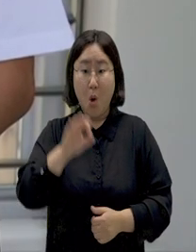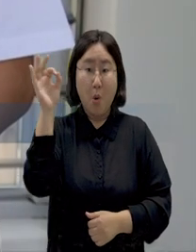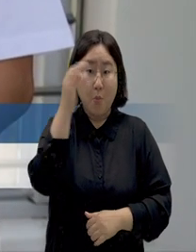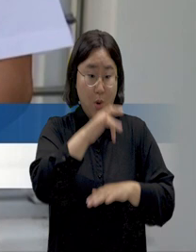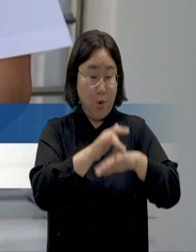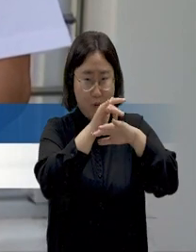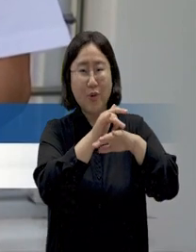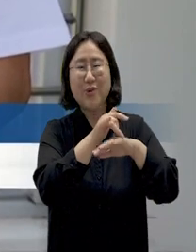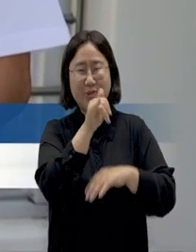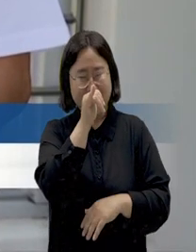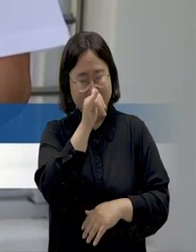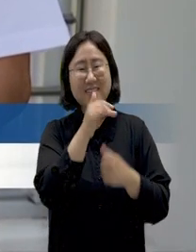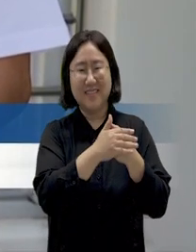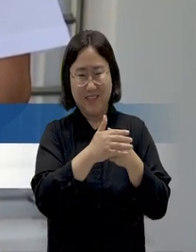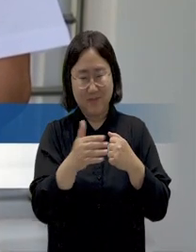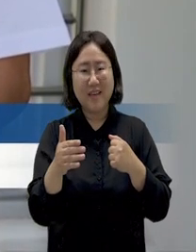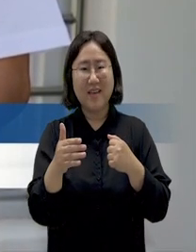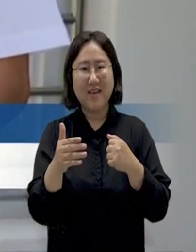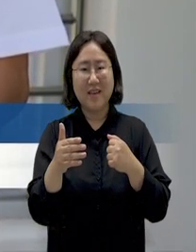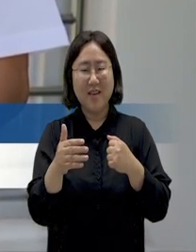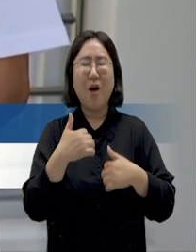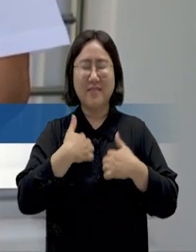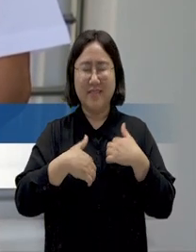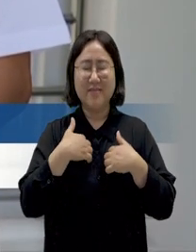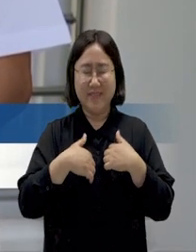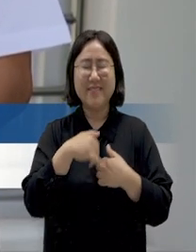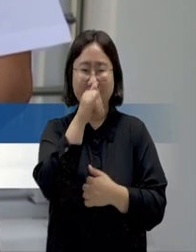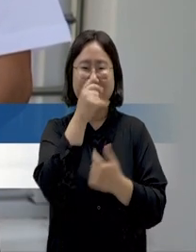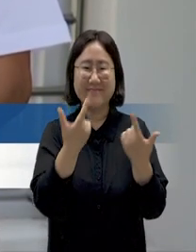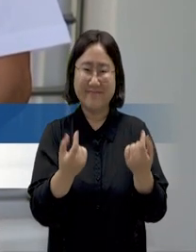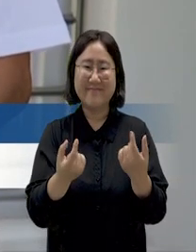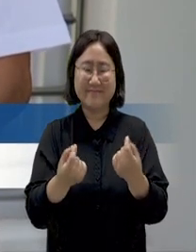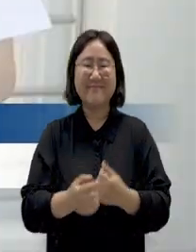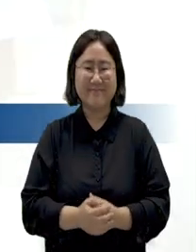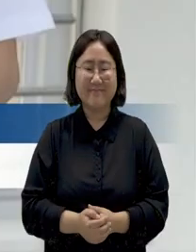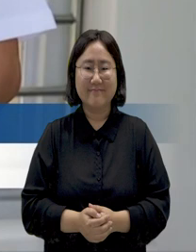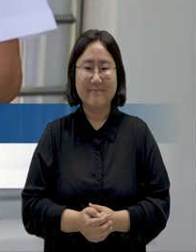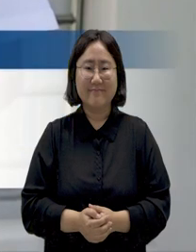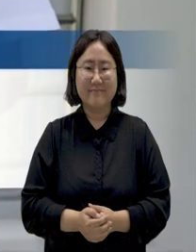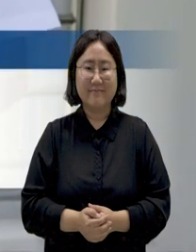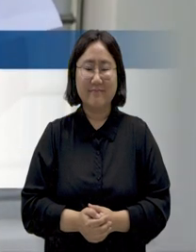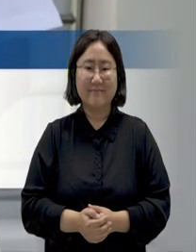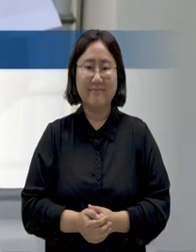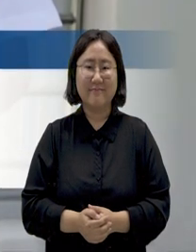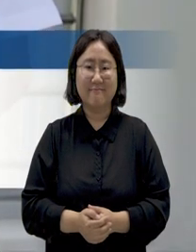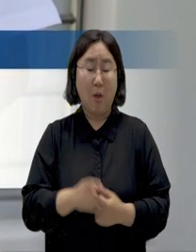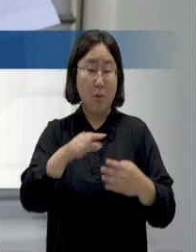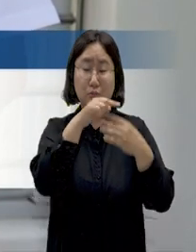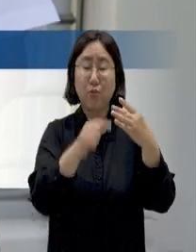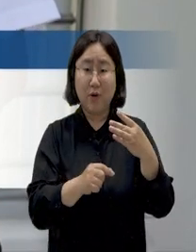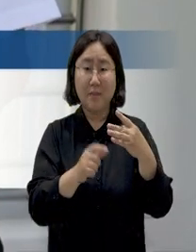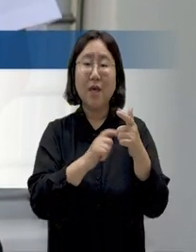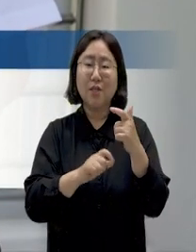퀴즈쇼도 보고 하니까 좀 재밌었던 것 같아요. 이런 프로그램이 좀